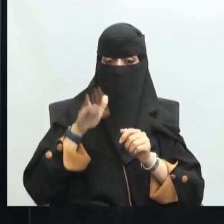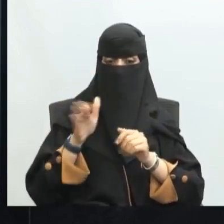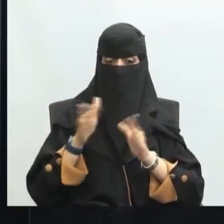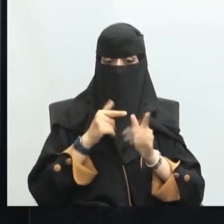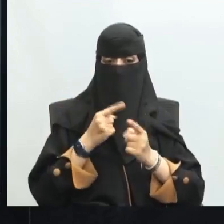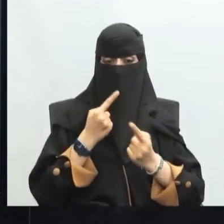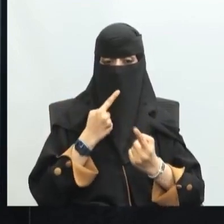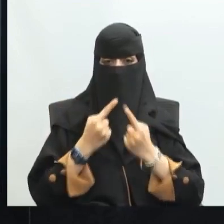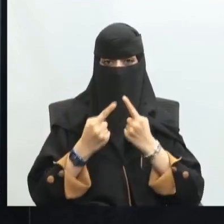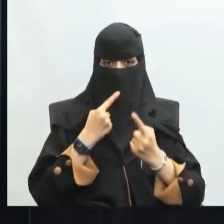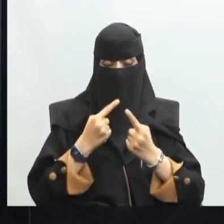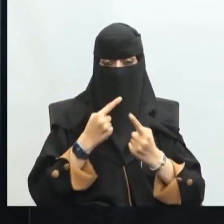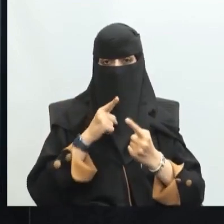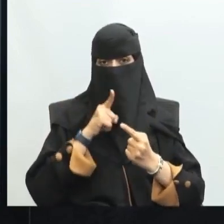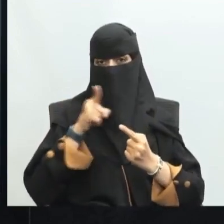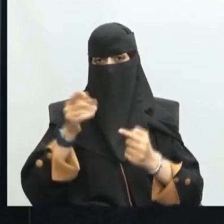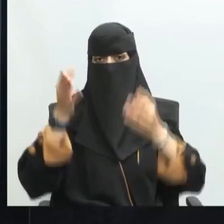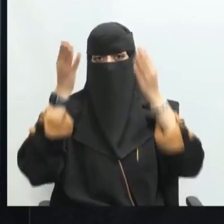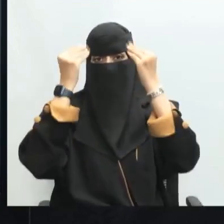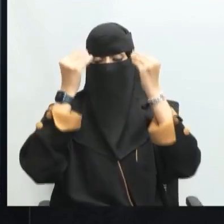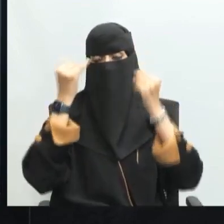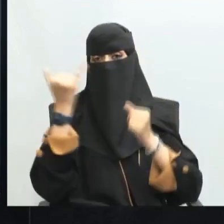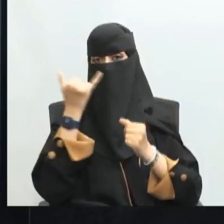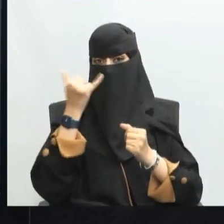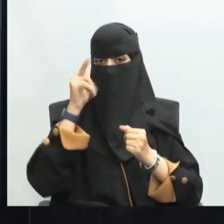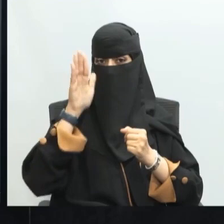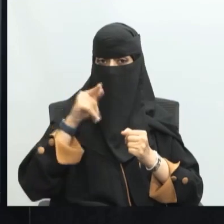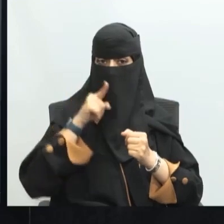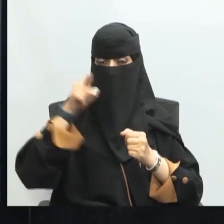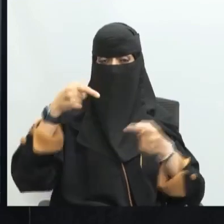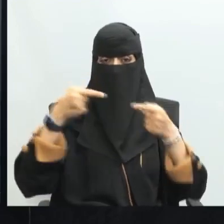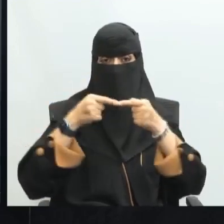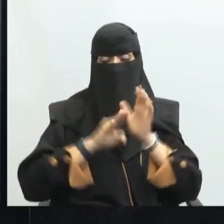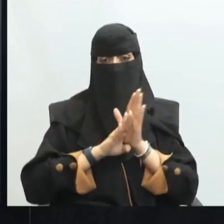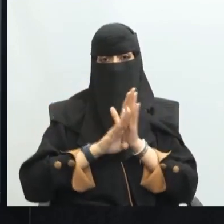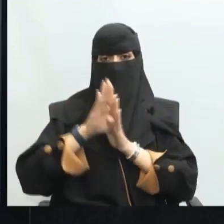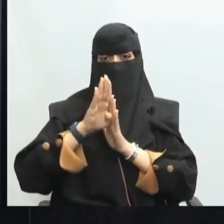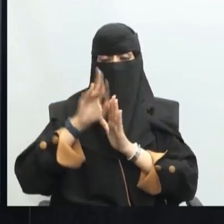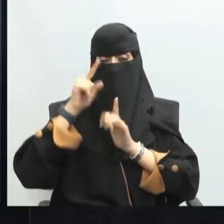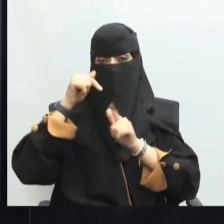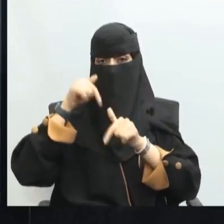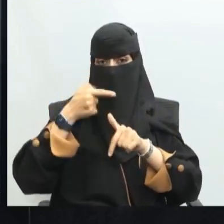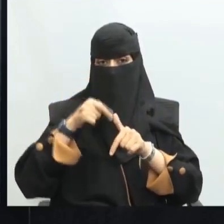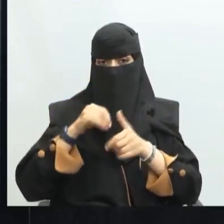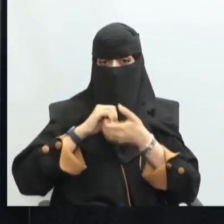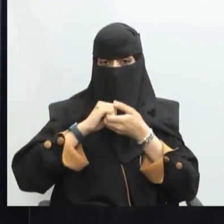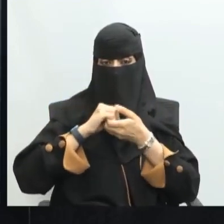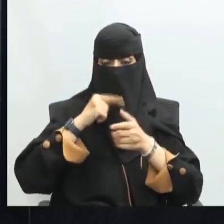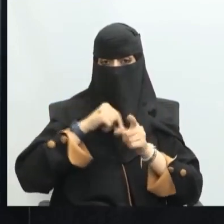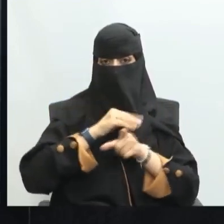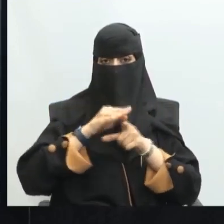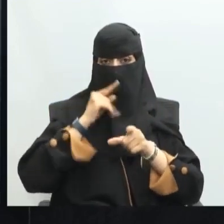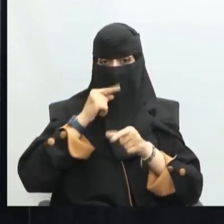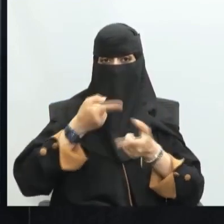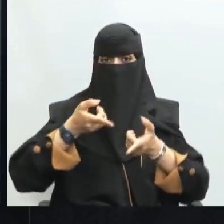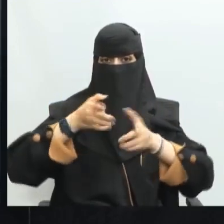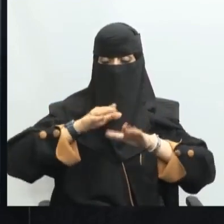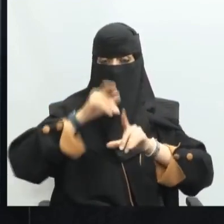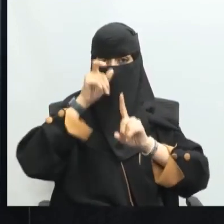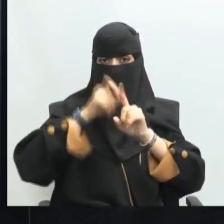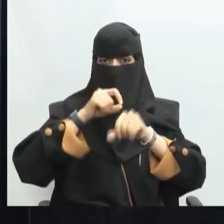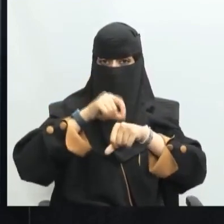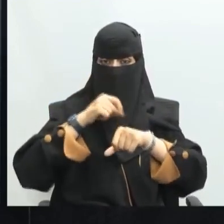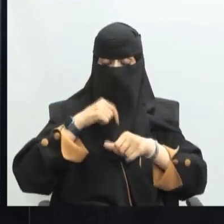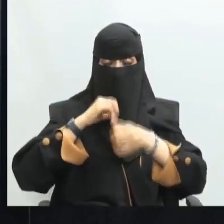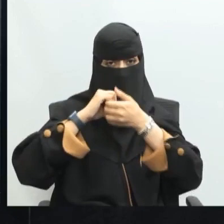الحوار هو ثقافه هامه جدا هي التي تعزز لدينا اللحمه الوطنيه كلما كان الانسان